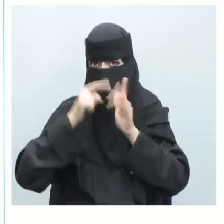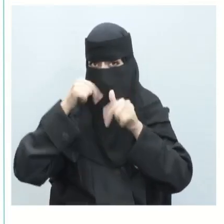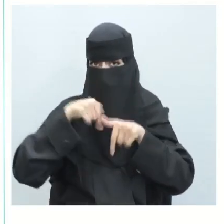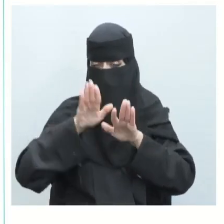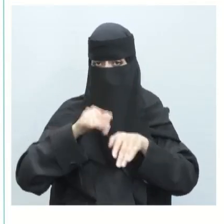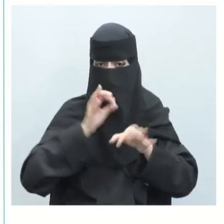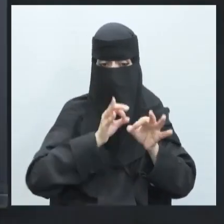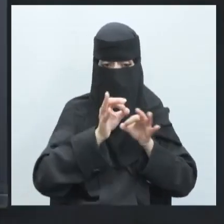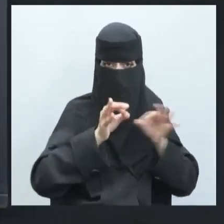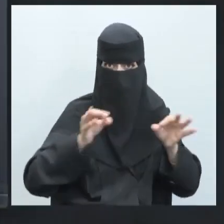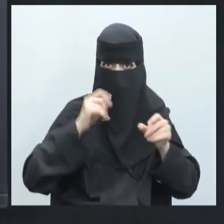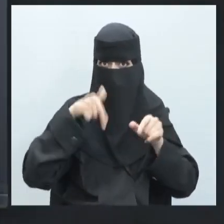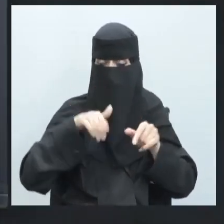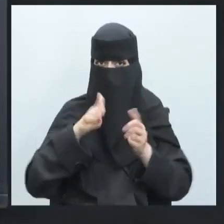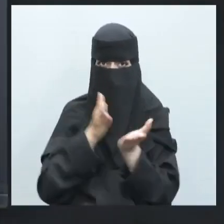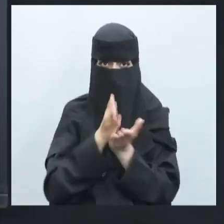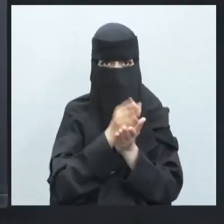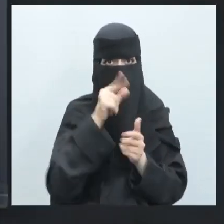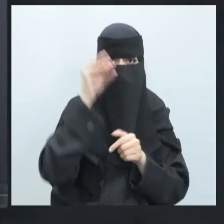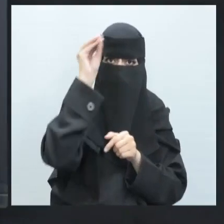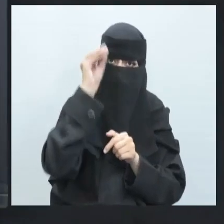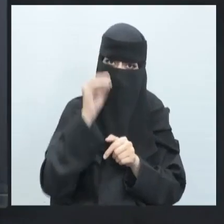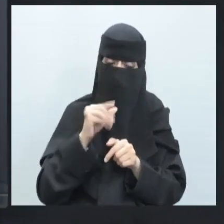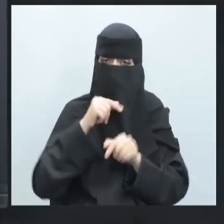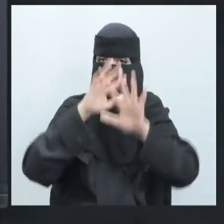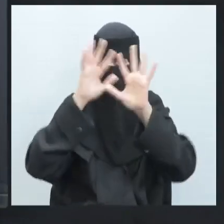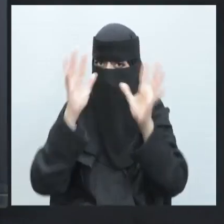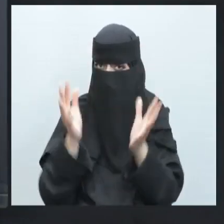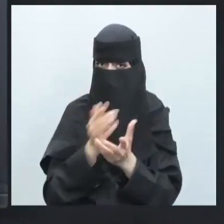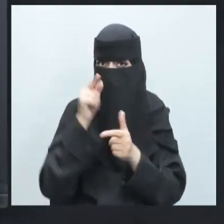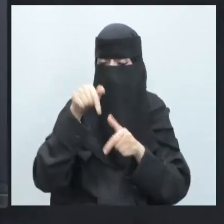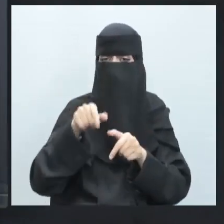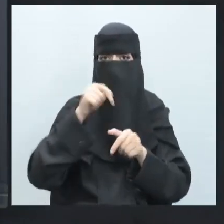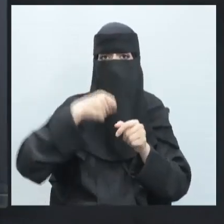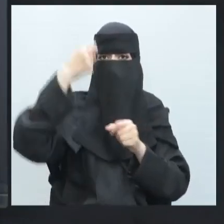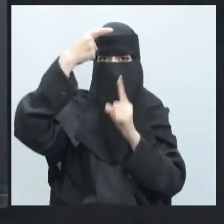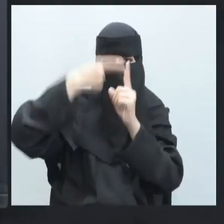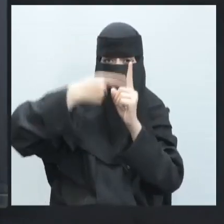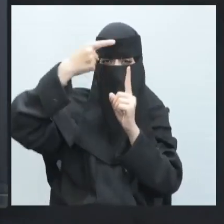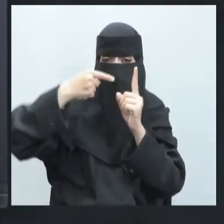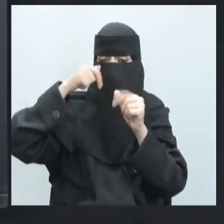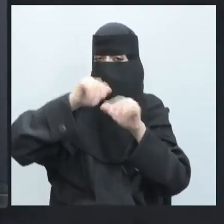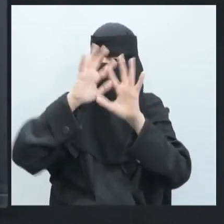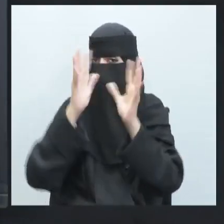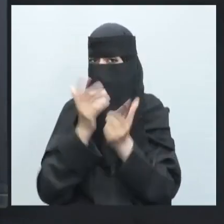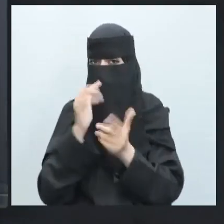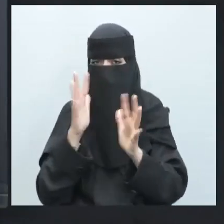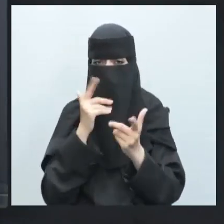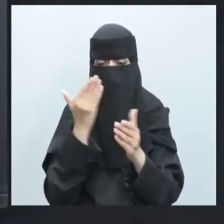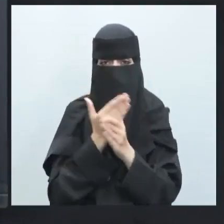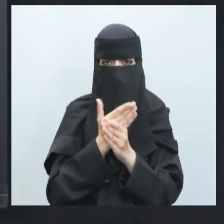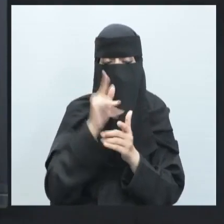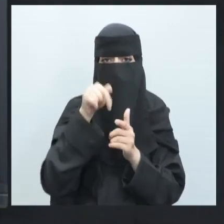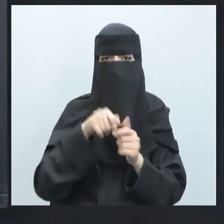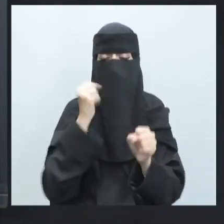سياسات وضعنا ايضا ارشادات كل ذلك او معايير ايضا لكي لا يكون هنالك عشوائيه